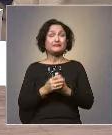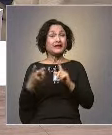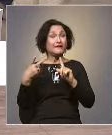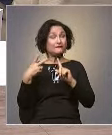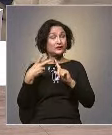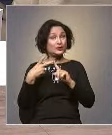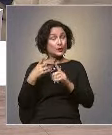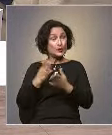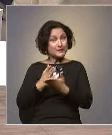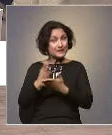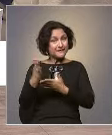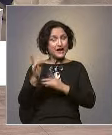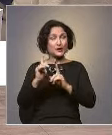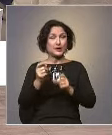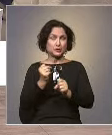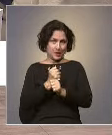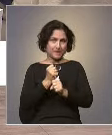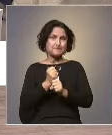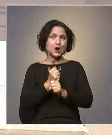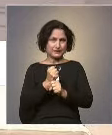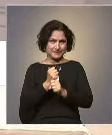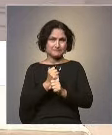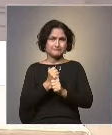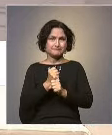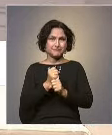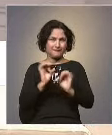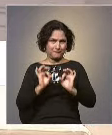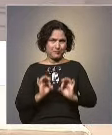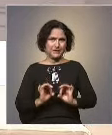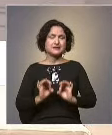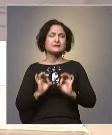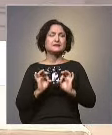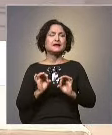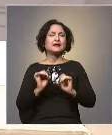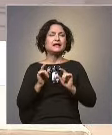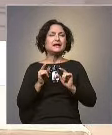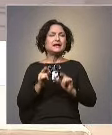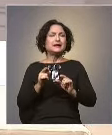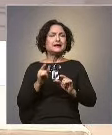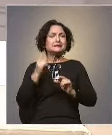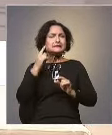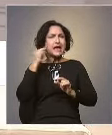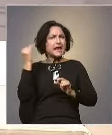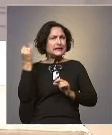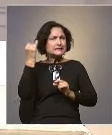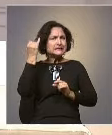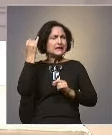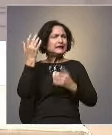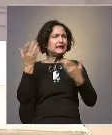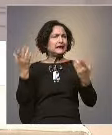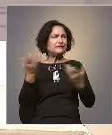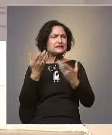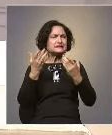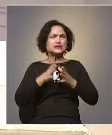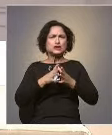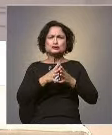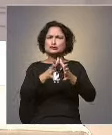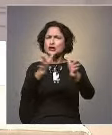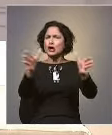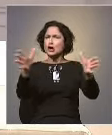Второто направление, по което се работи, са така наречените инициативи с широк